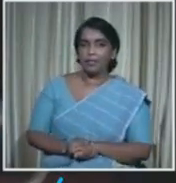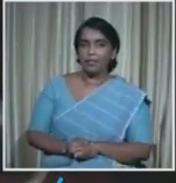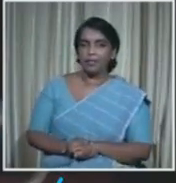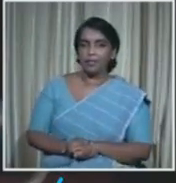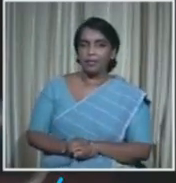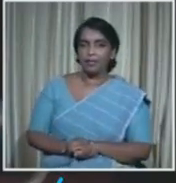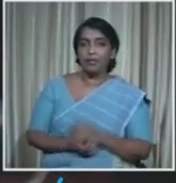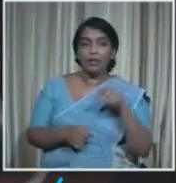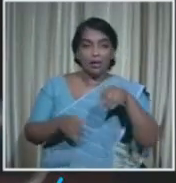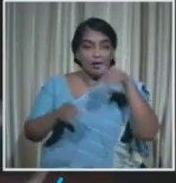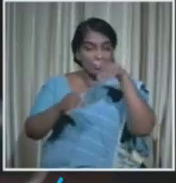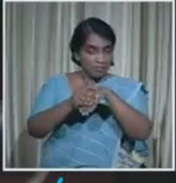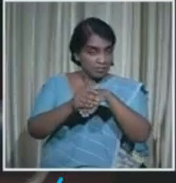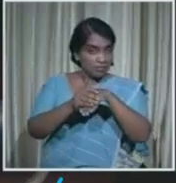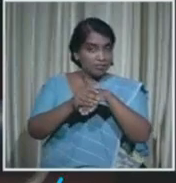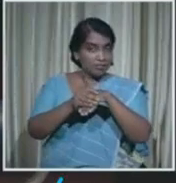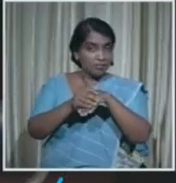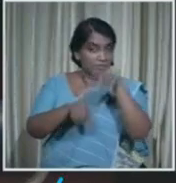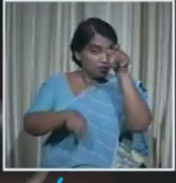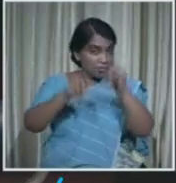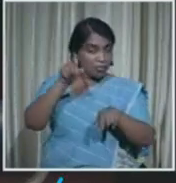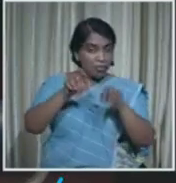මේ ඇතුලේ නියෝජනය වෙන්නට ඕන